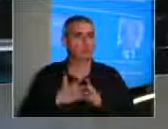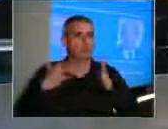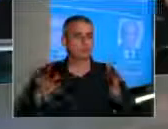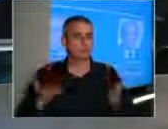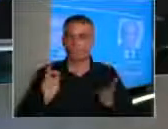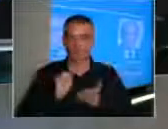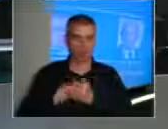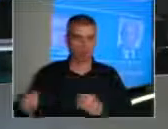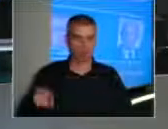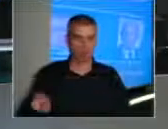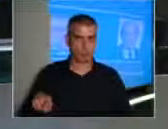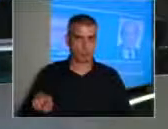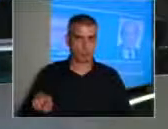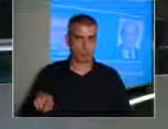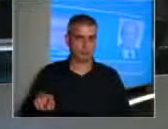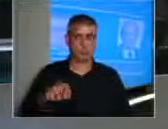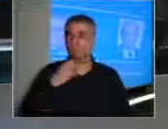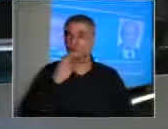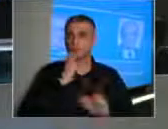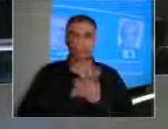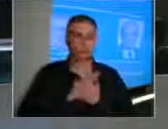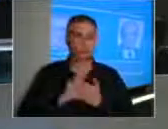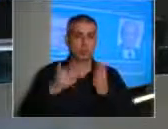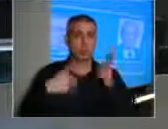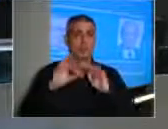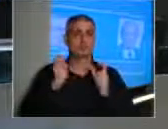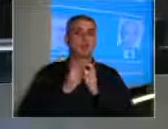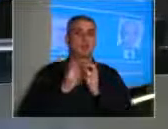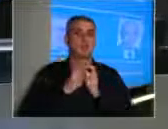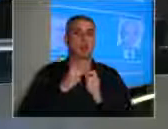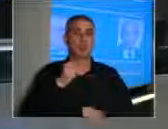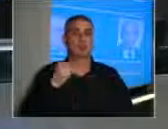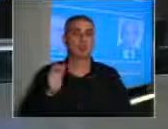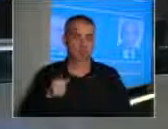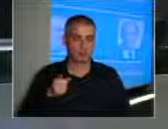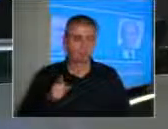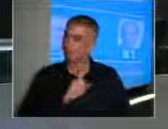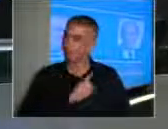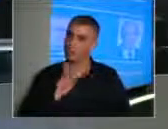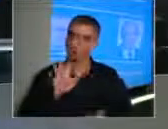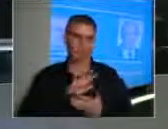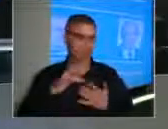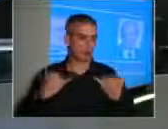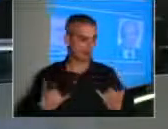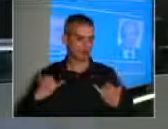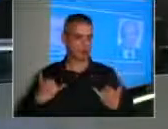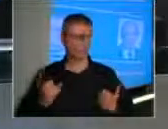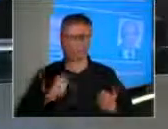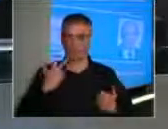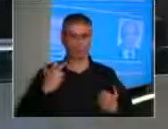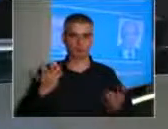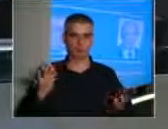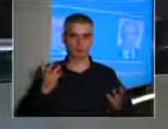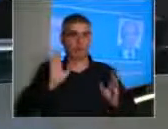28. על חשבון מי אתם רוצים לגדול אבל? התשובה שלי מאוד פשוטה. הרוב מוחלט של מפלגות הימין הם לא באזור סיכון כרגע, של אחוז החסימה. כרגע, כשאתם לא 30